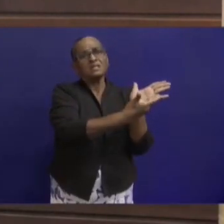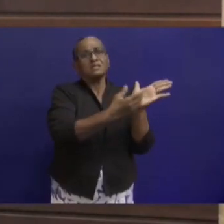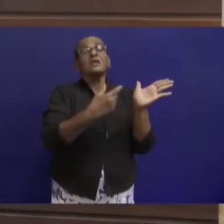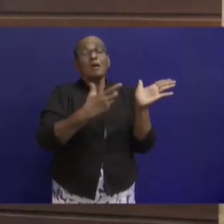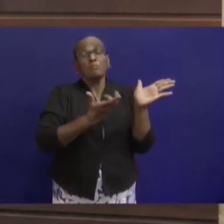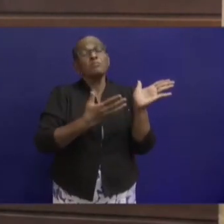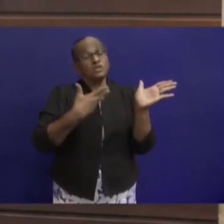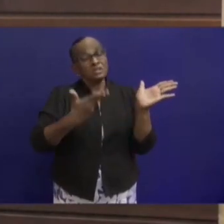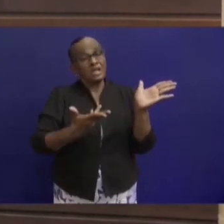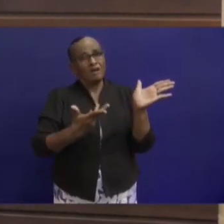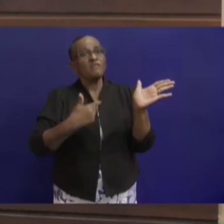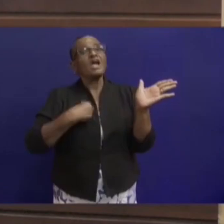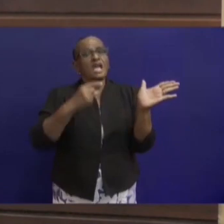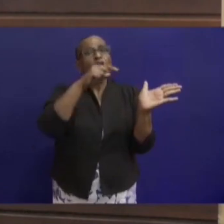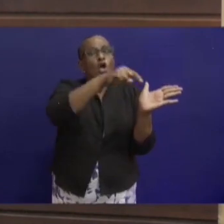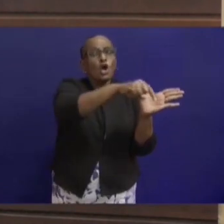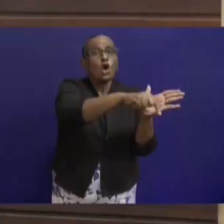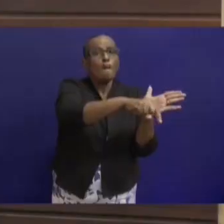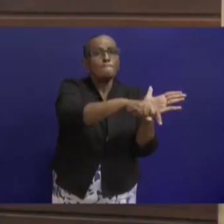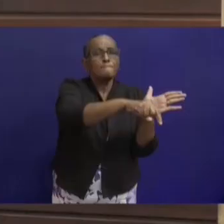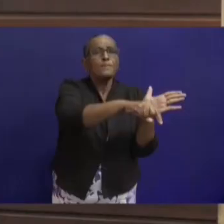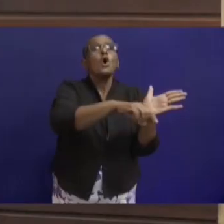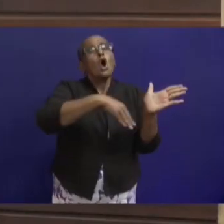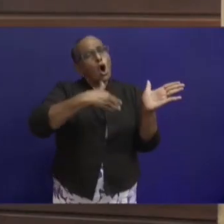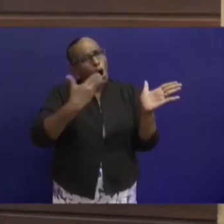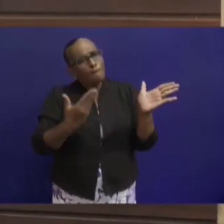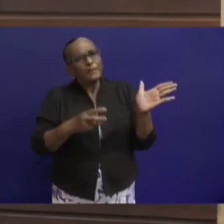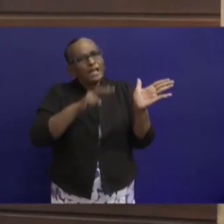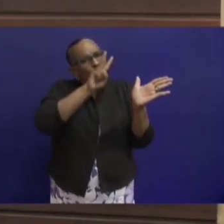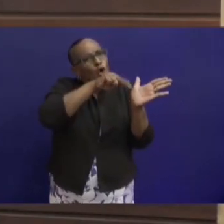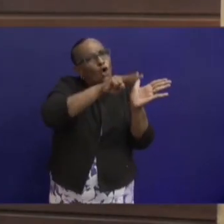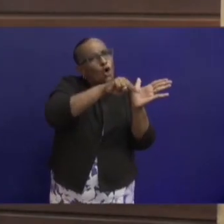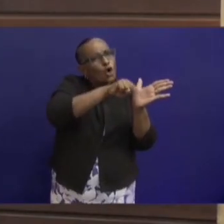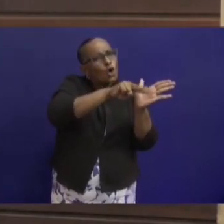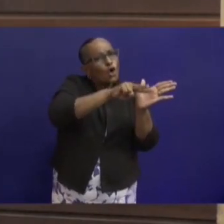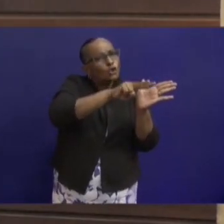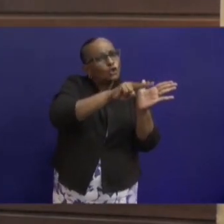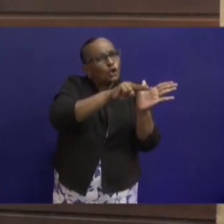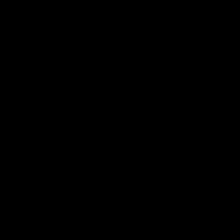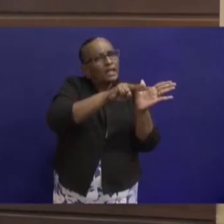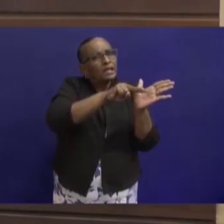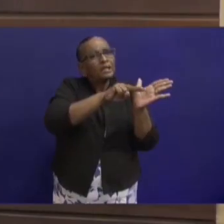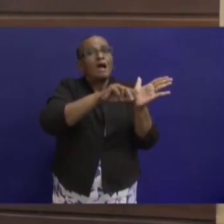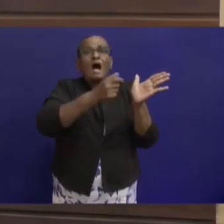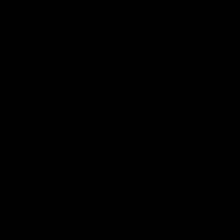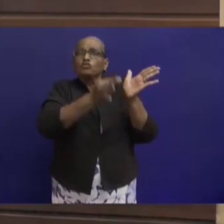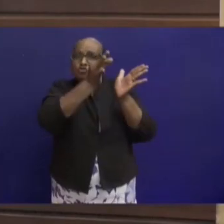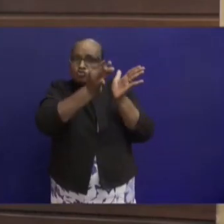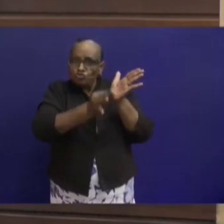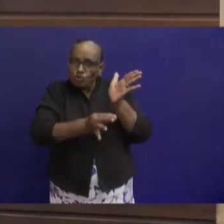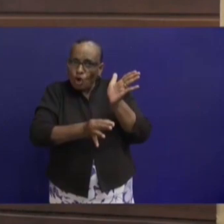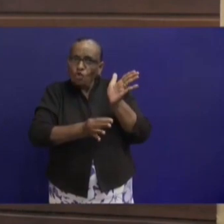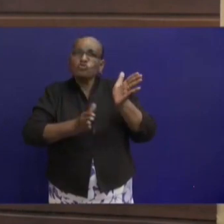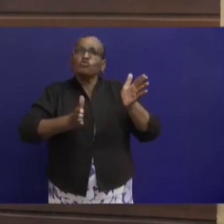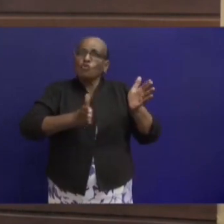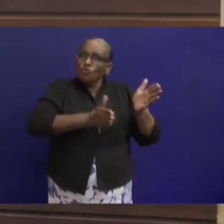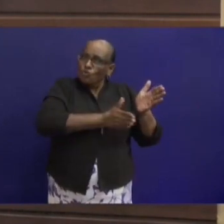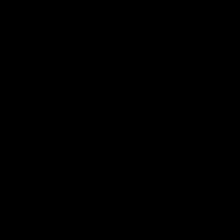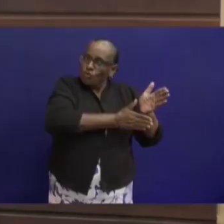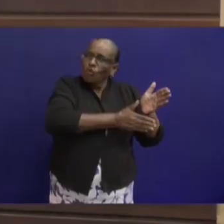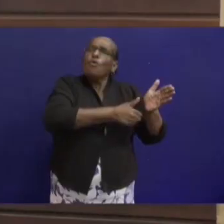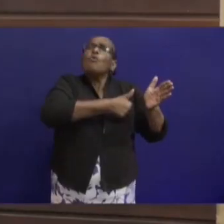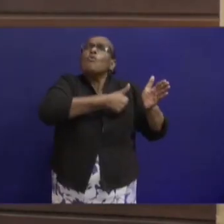aangeven dat ze komen omdat ze de inspectie komen doen als de thuisquarantaine wel